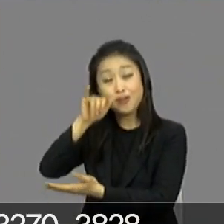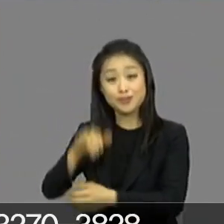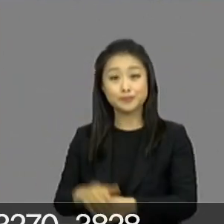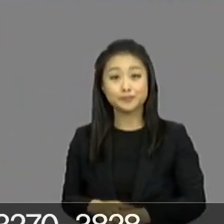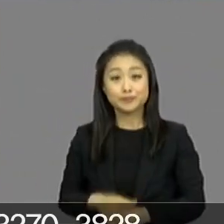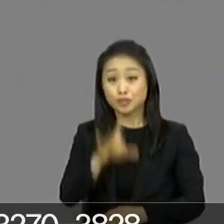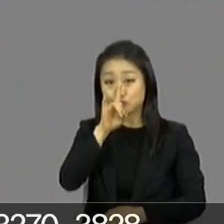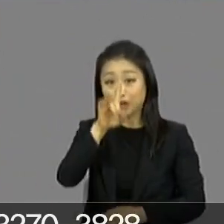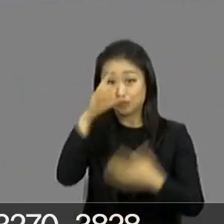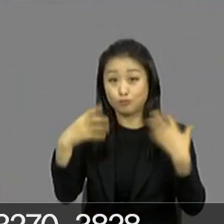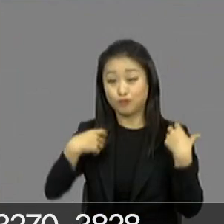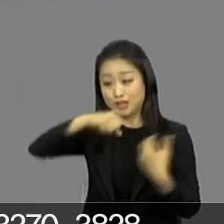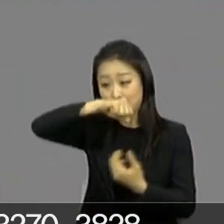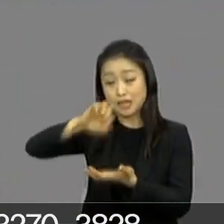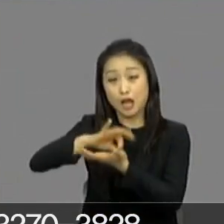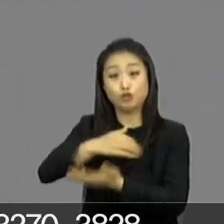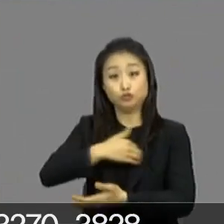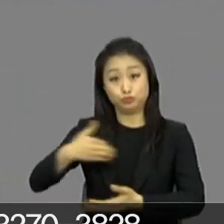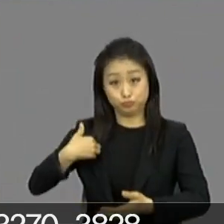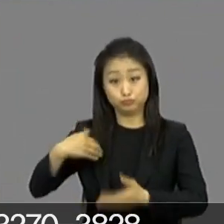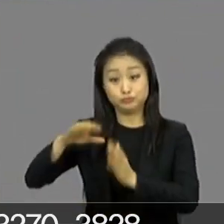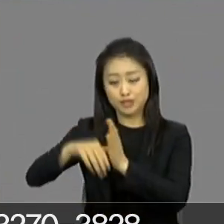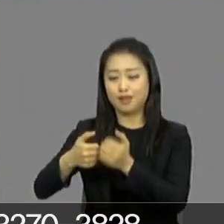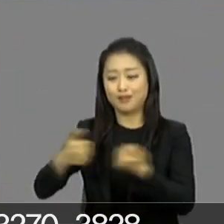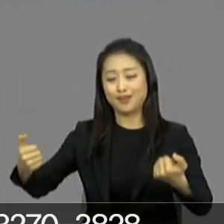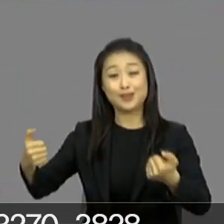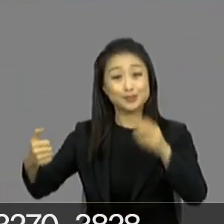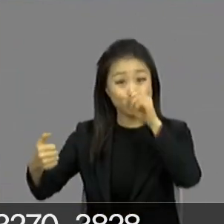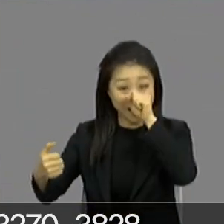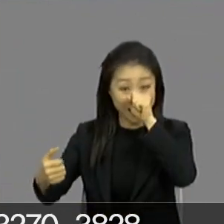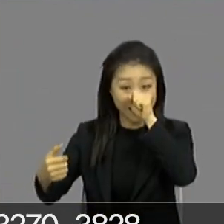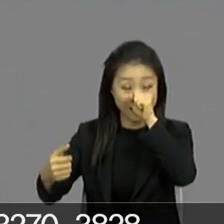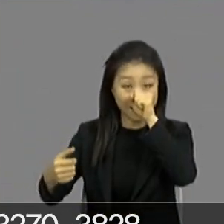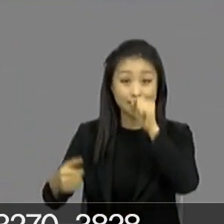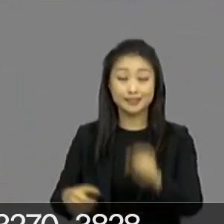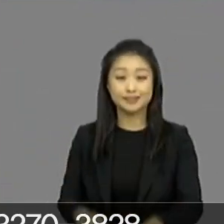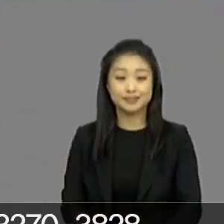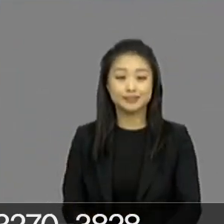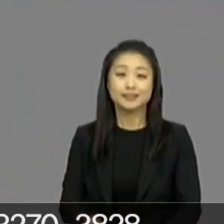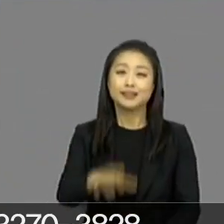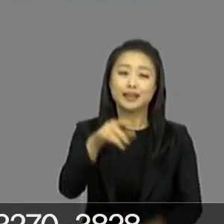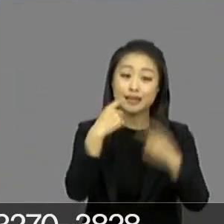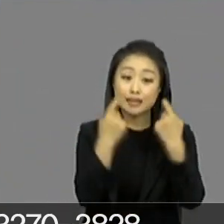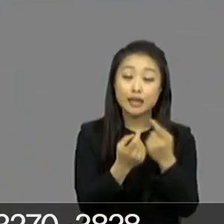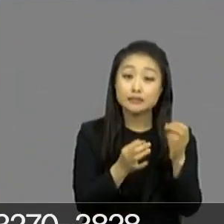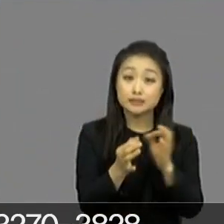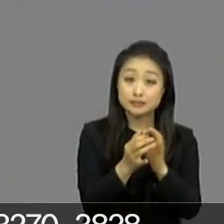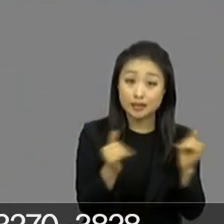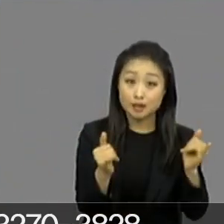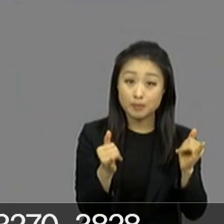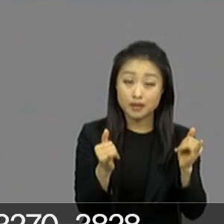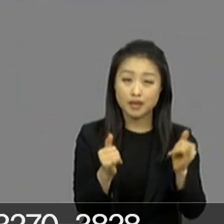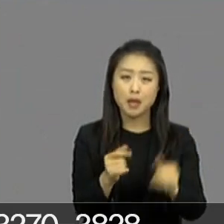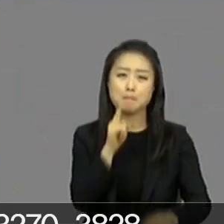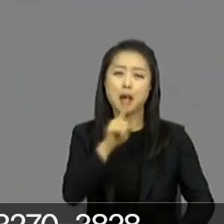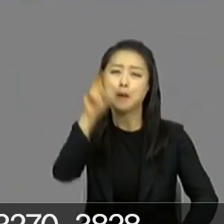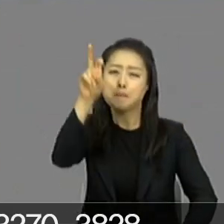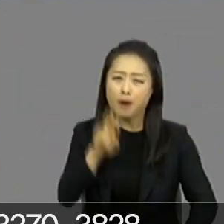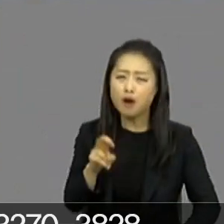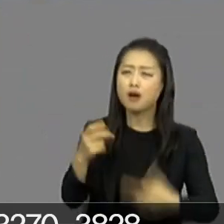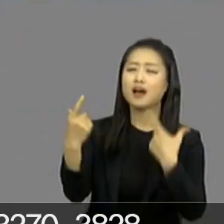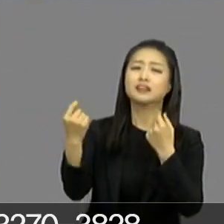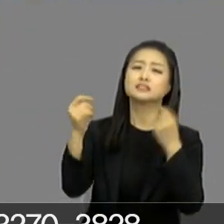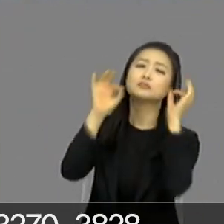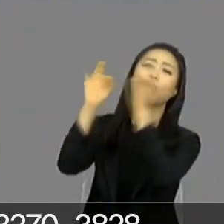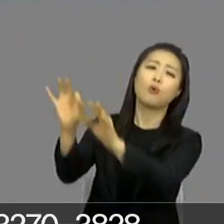이 교리 라고 얘기했지만 약한 담아 절반은 솔 시에서 하겠습니다 소상공인들의 녹아 룸 아이들 연서 가리고 아옹 하는 공약이